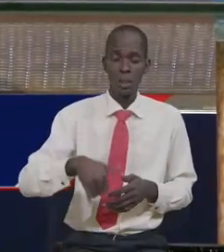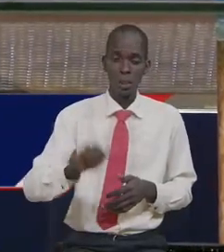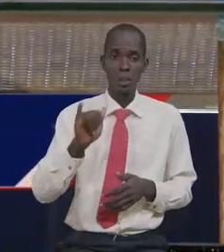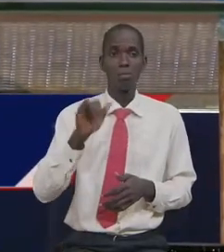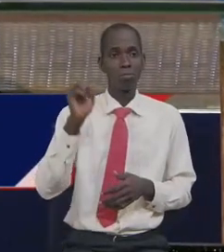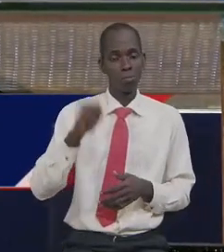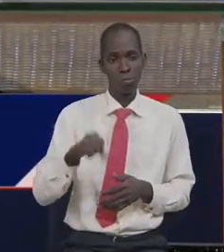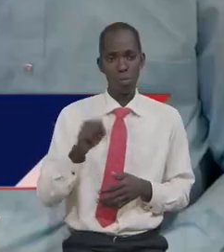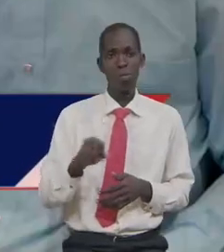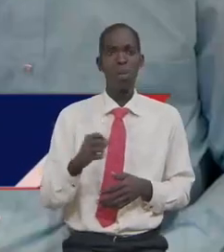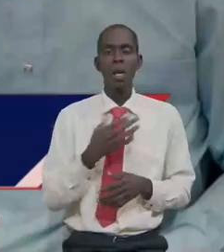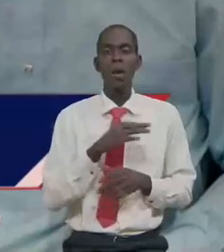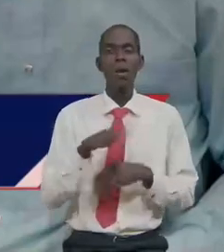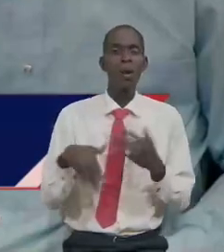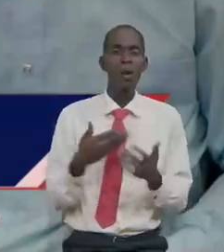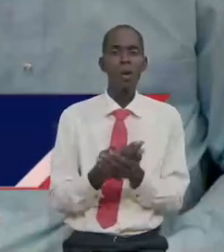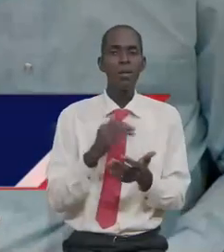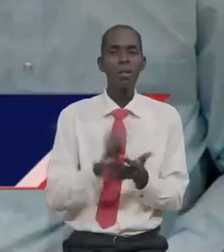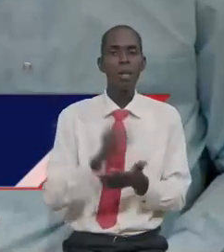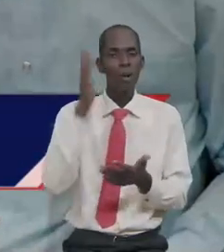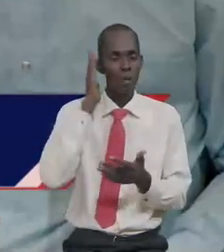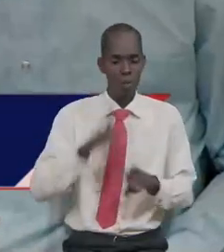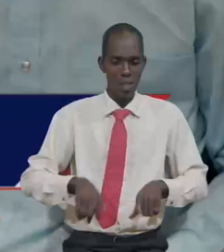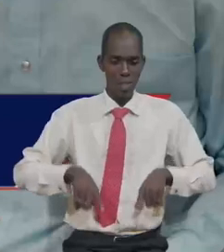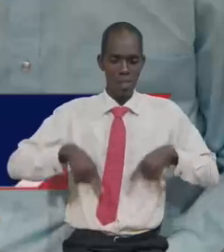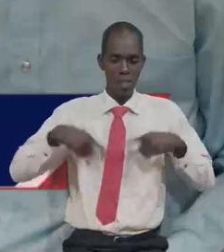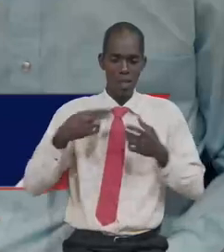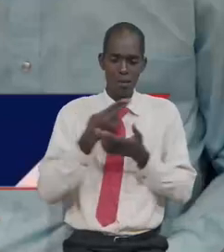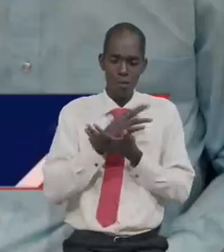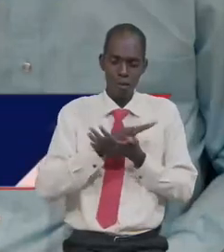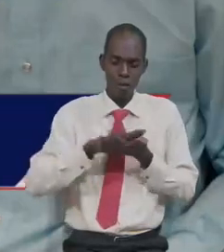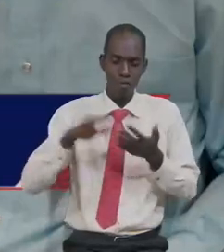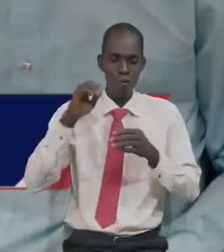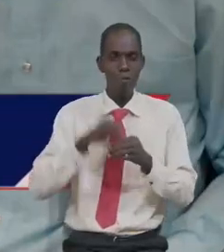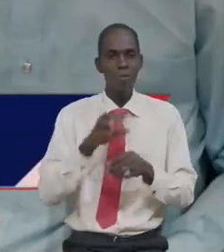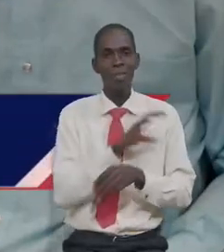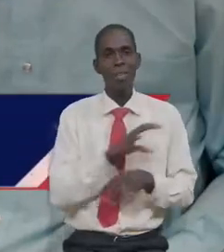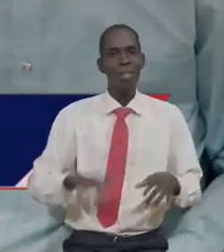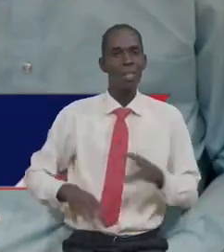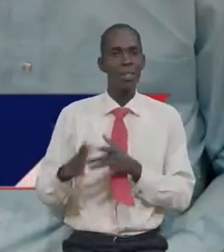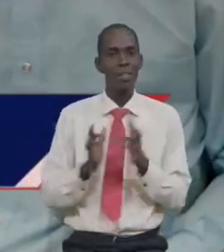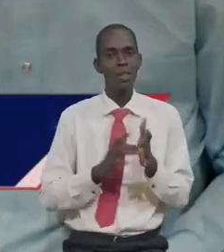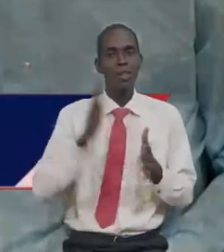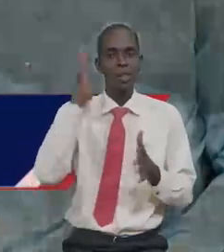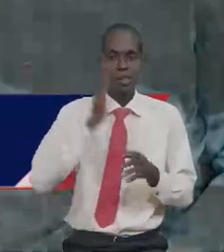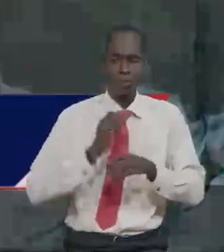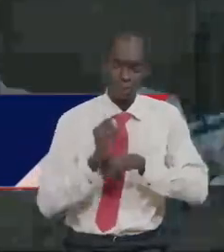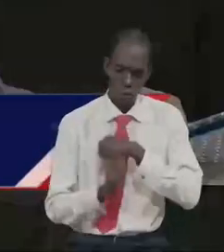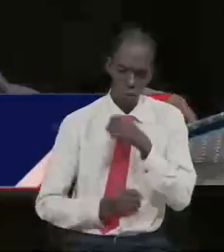Or, tous ceux qui veulent vivre pieusement en Jésus-Christ seront